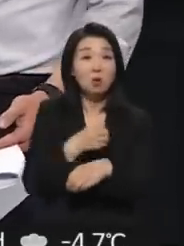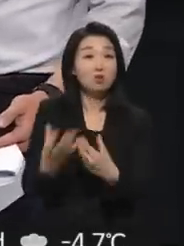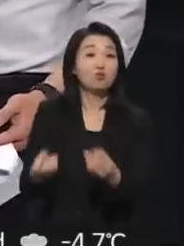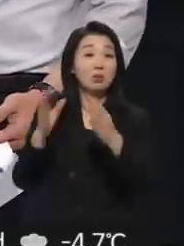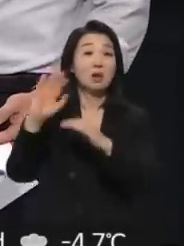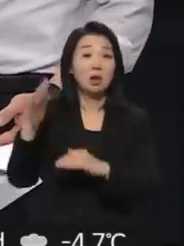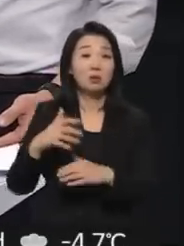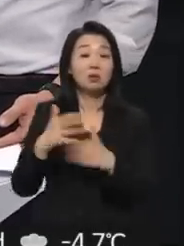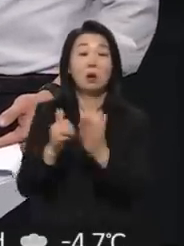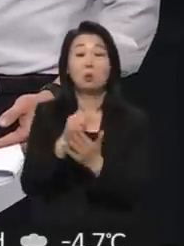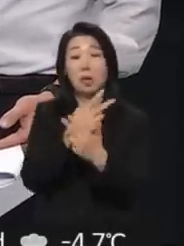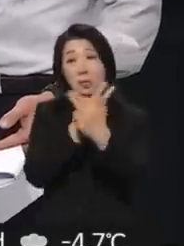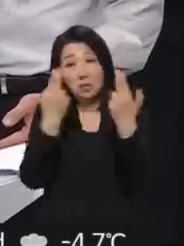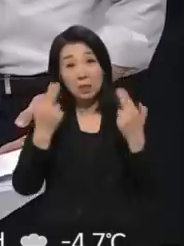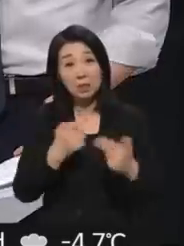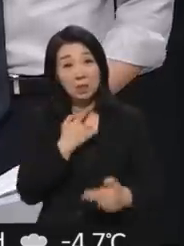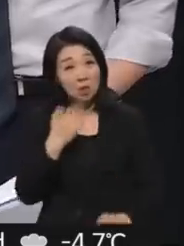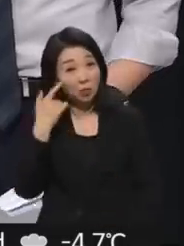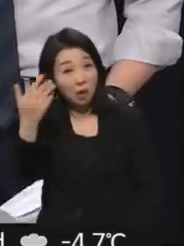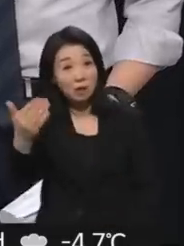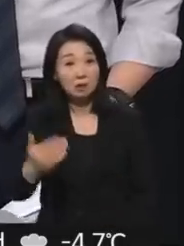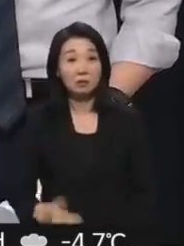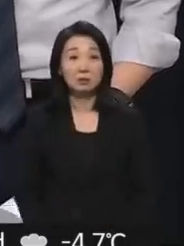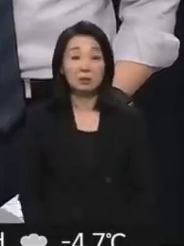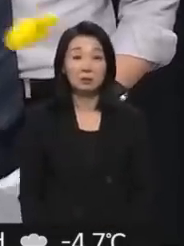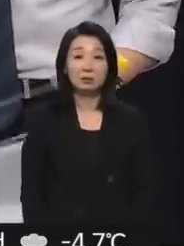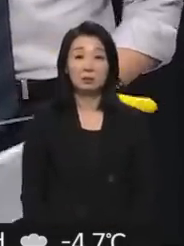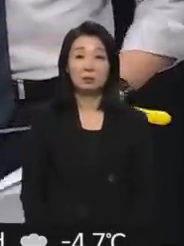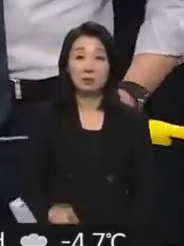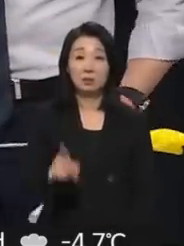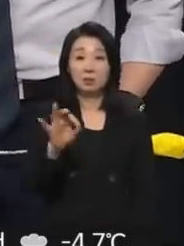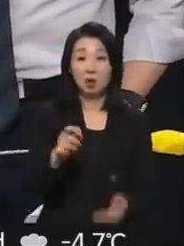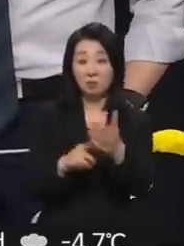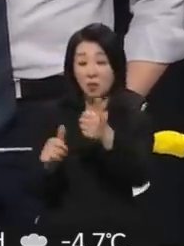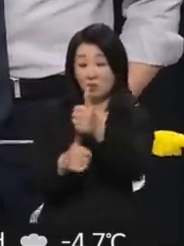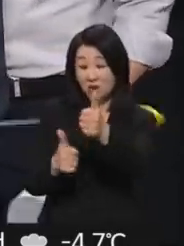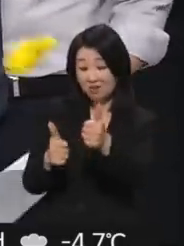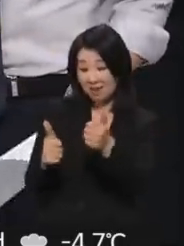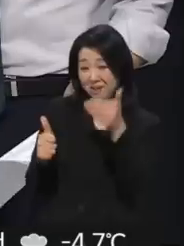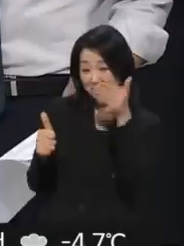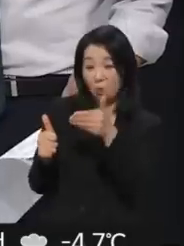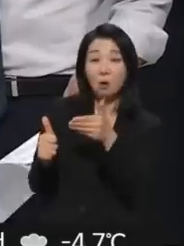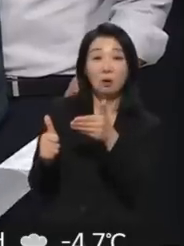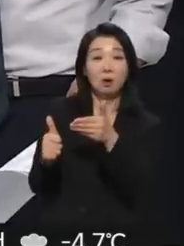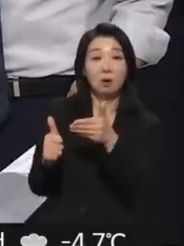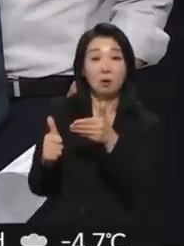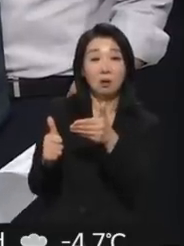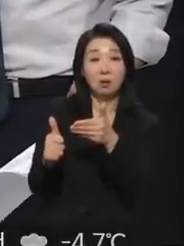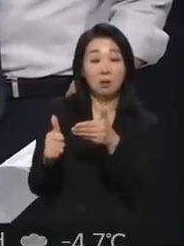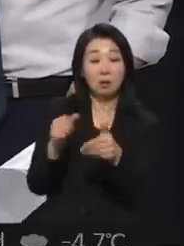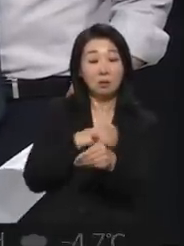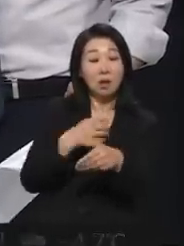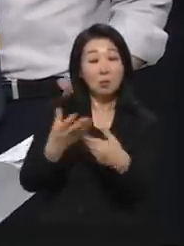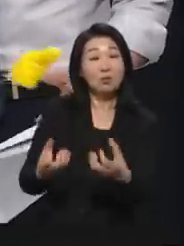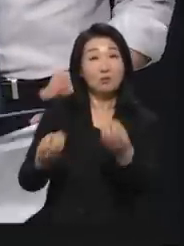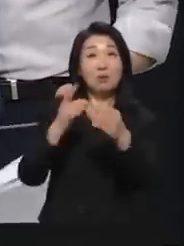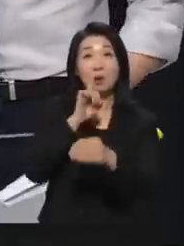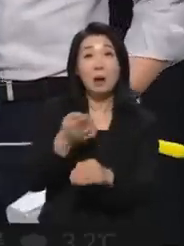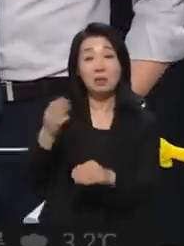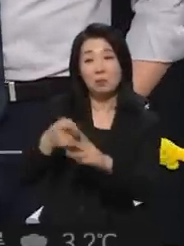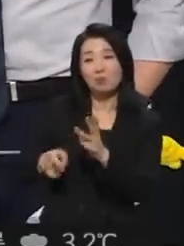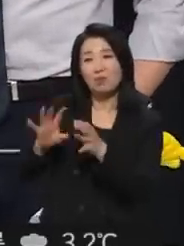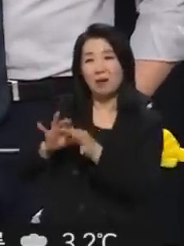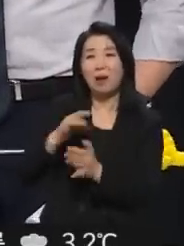당원의 장례식장이었나라고 반문했습니다. 정 비대위원장을 겨냥해서 당원들의 축제라고 부르짖지만